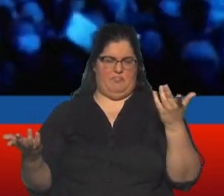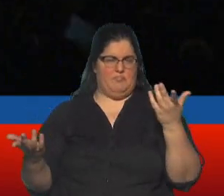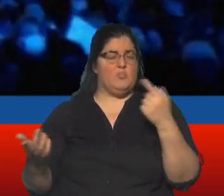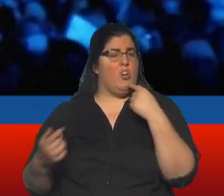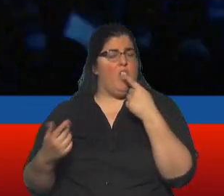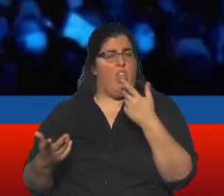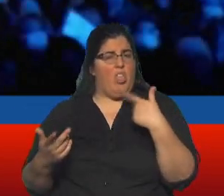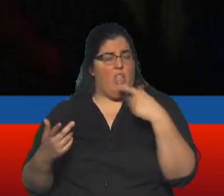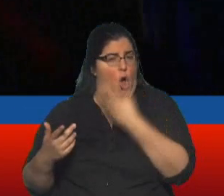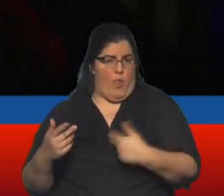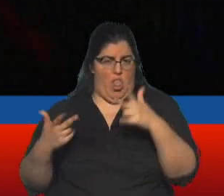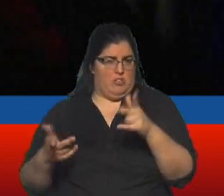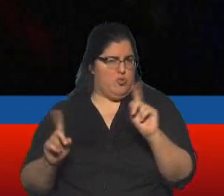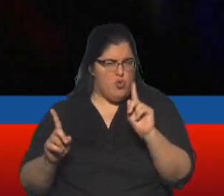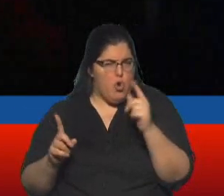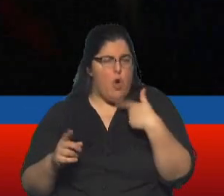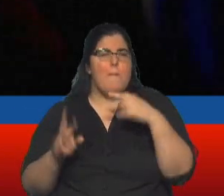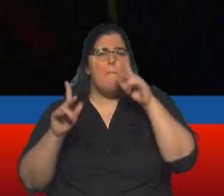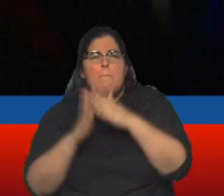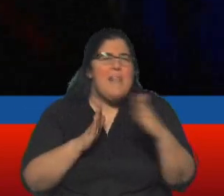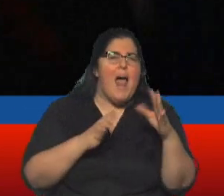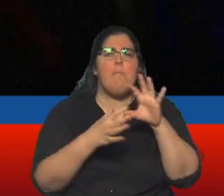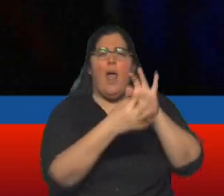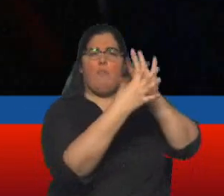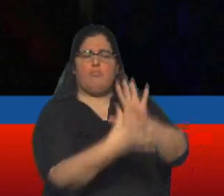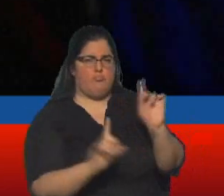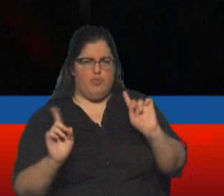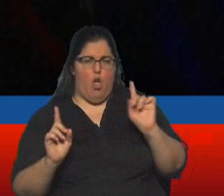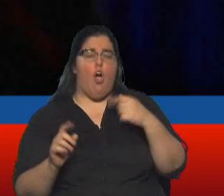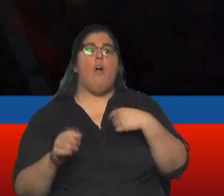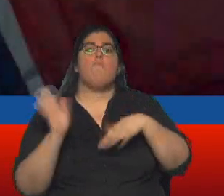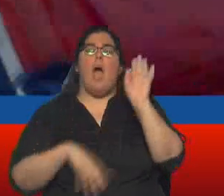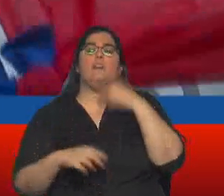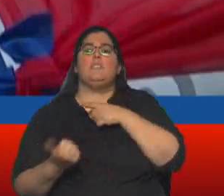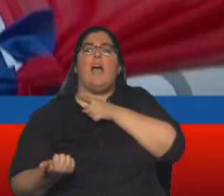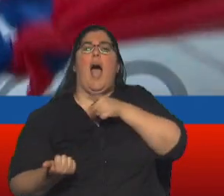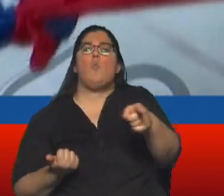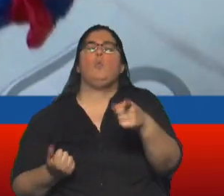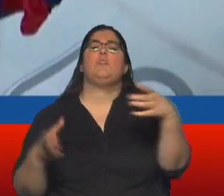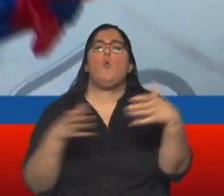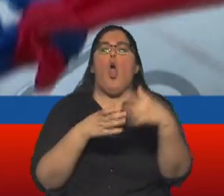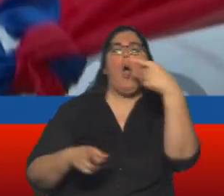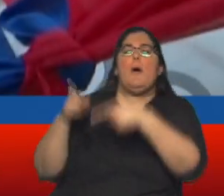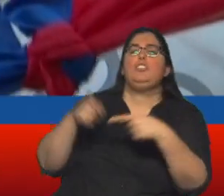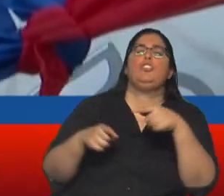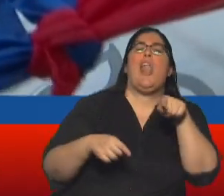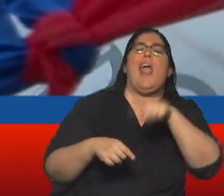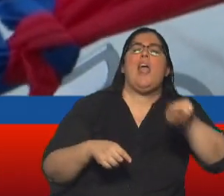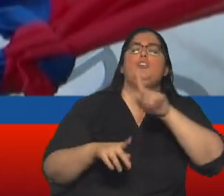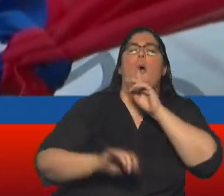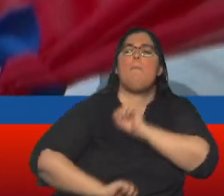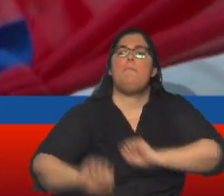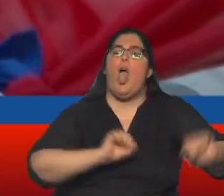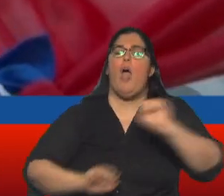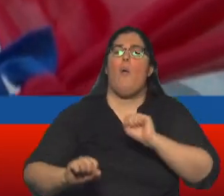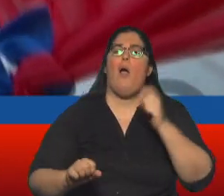un plan de salida de la Unión Europea y acusó al partido de la oposición, Plataforma Cívica, de agitar la idea de Polexit.